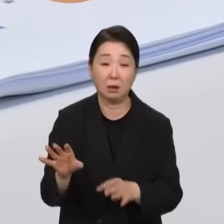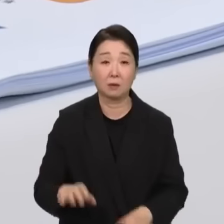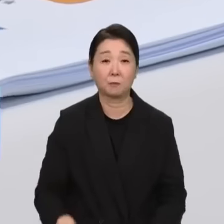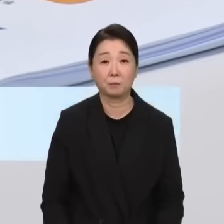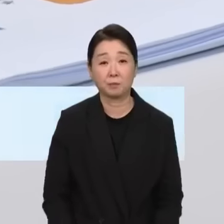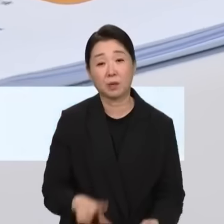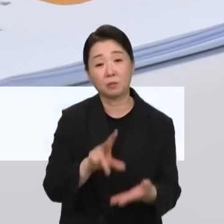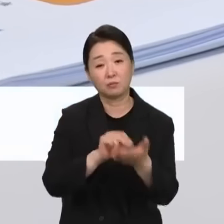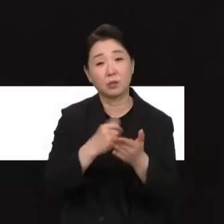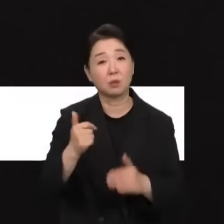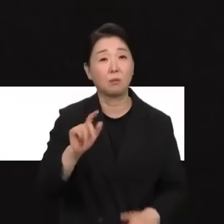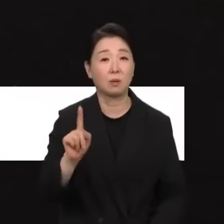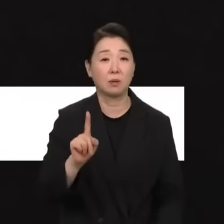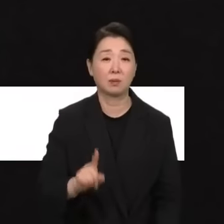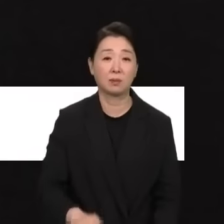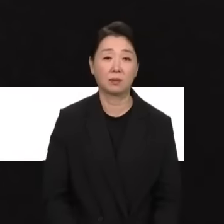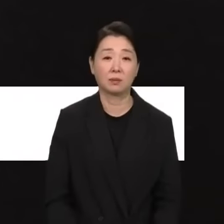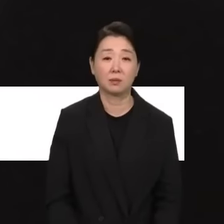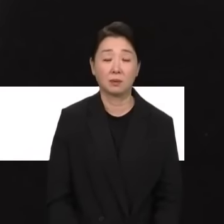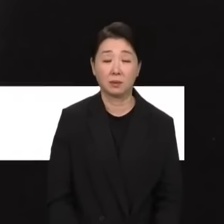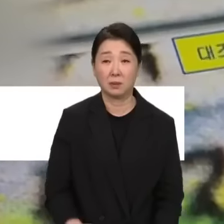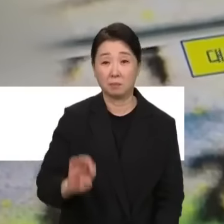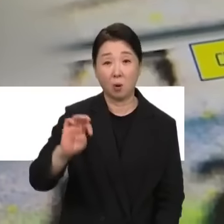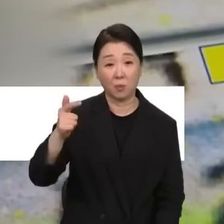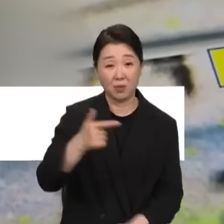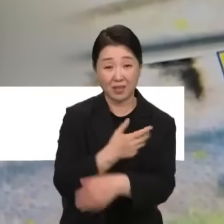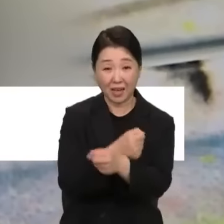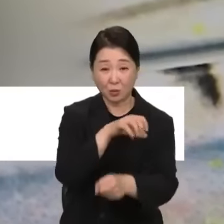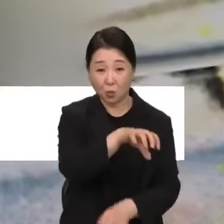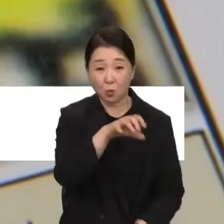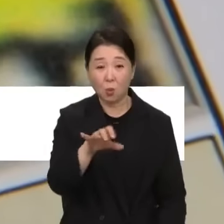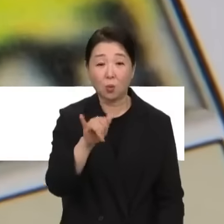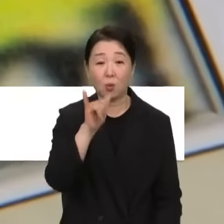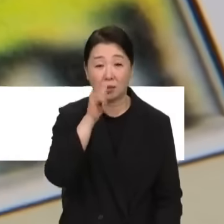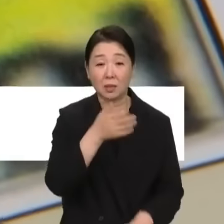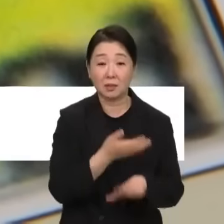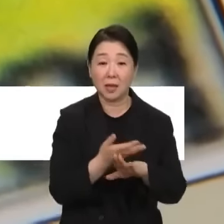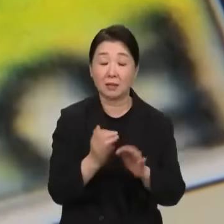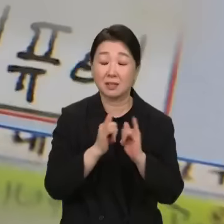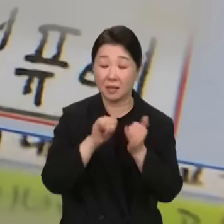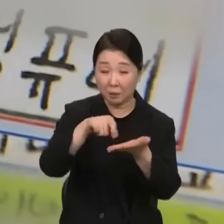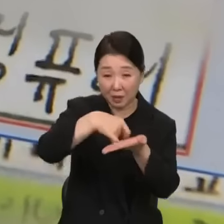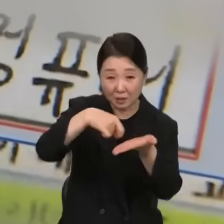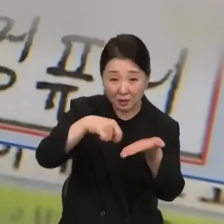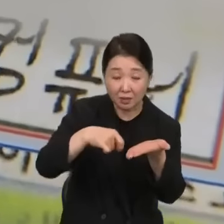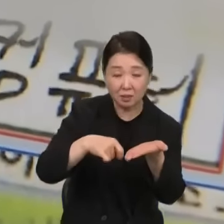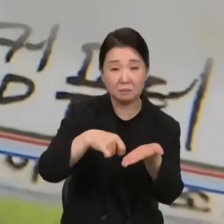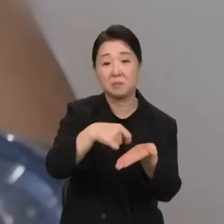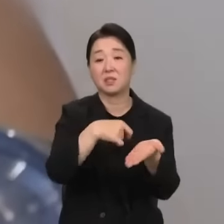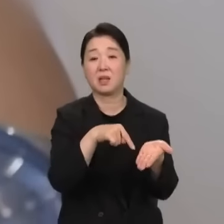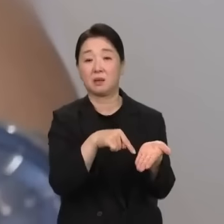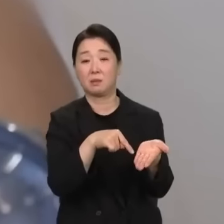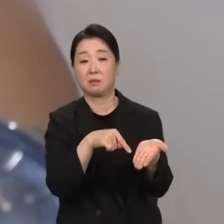더 큰 문제가 있었습니다. 펀드 계약서 곳곳에 적힌 다른 사람의 글씨와 서명입니다.